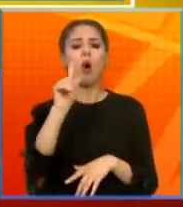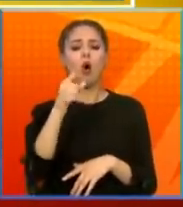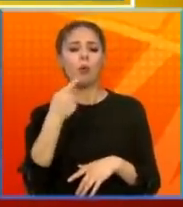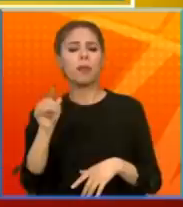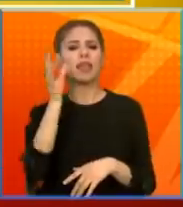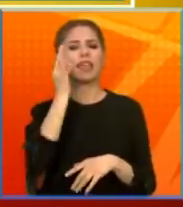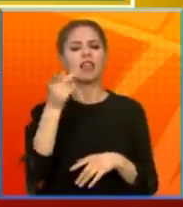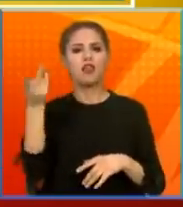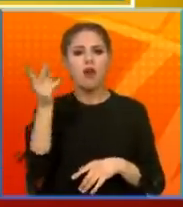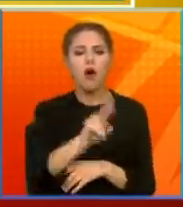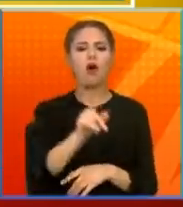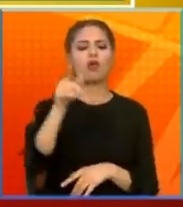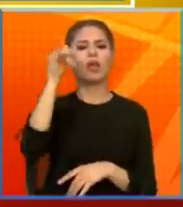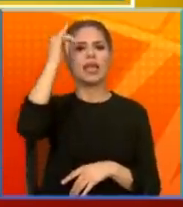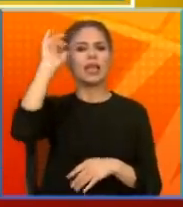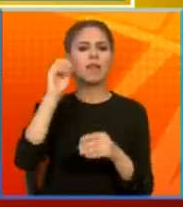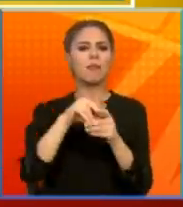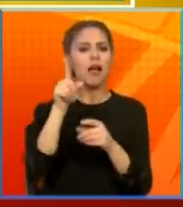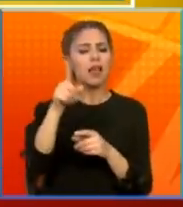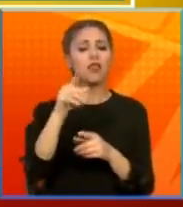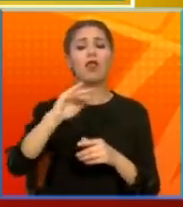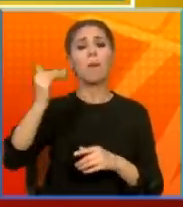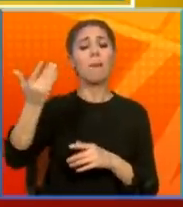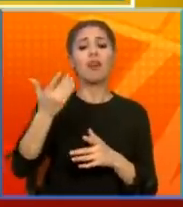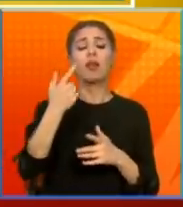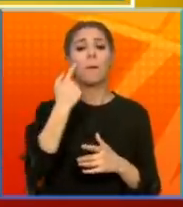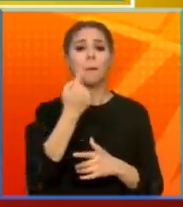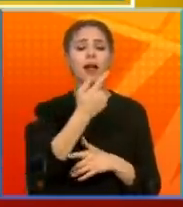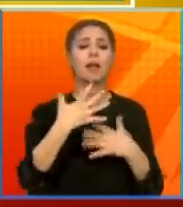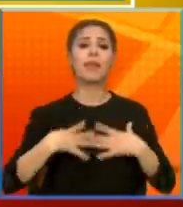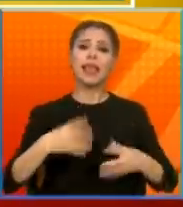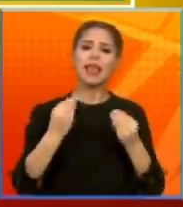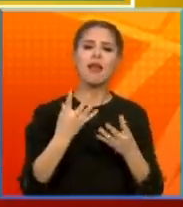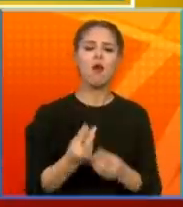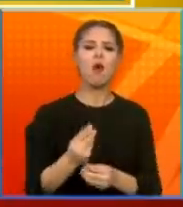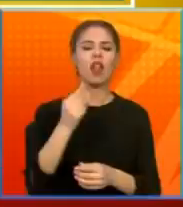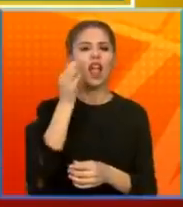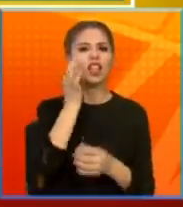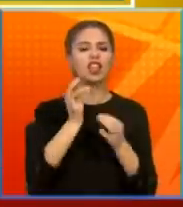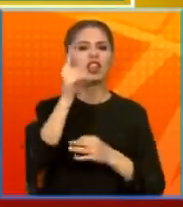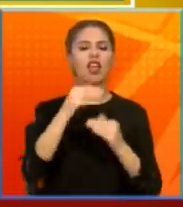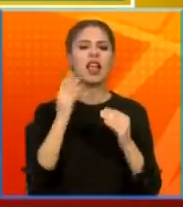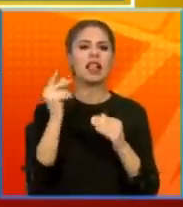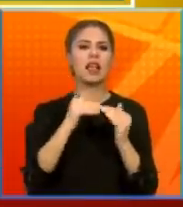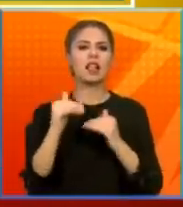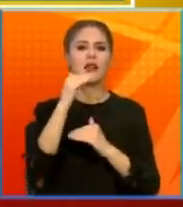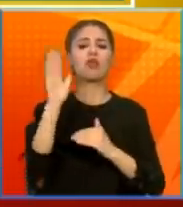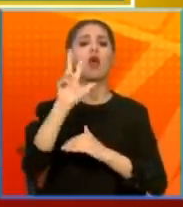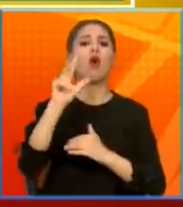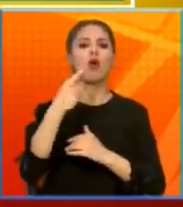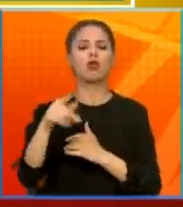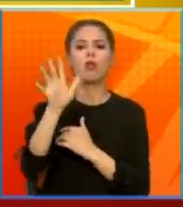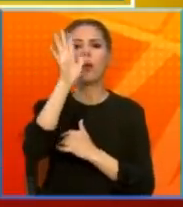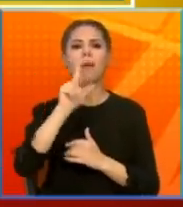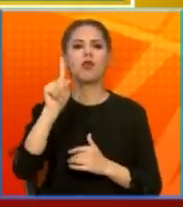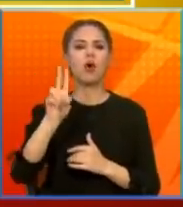10.935. İspanya'da bardağın dolu tarafına da bakalım iyileşenler. Rakam yine çok yüksek diğer ülkelere göre. Şu ana kadar 30.513